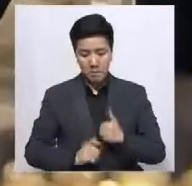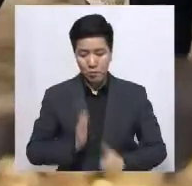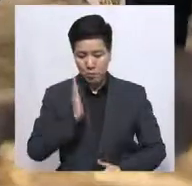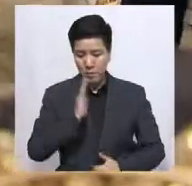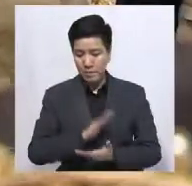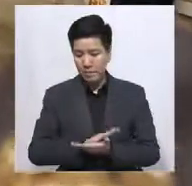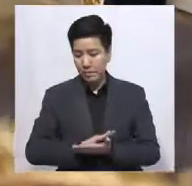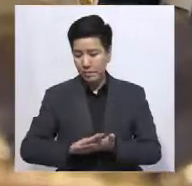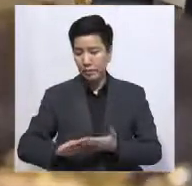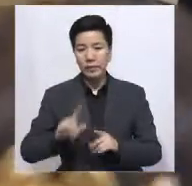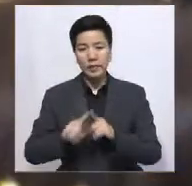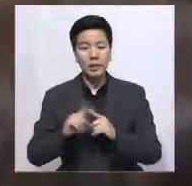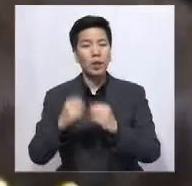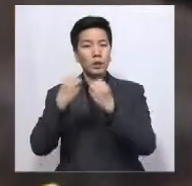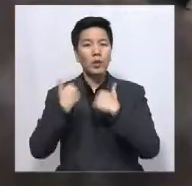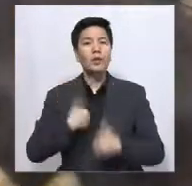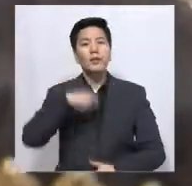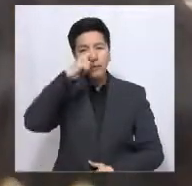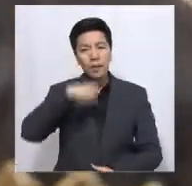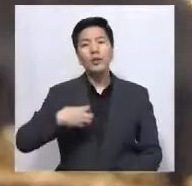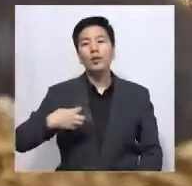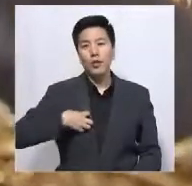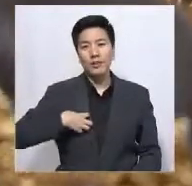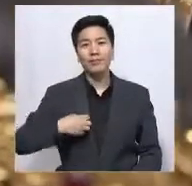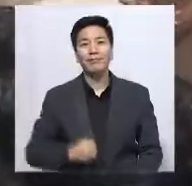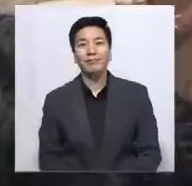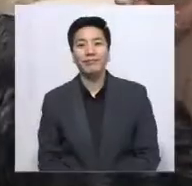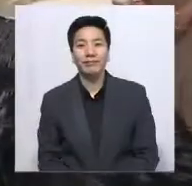แบบแบบนี้สำคัญที่สุดเลยนะบ้านเมืองต้องการแบบนี้นะจ๊ะ